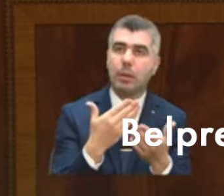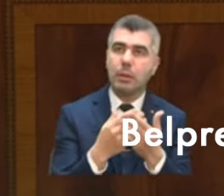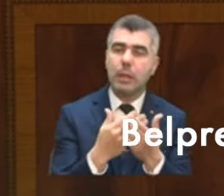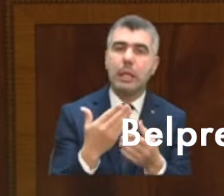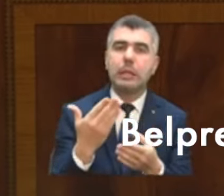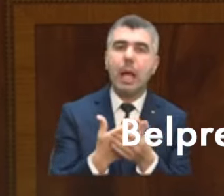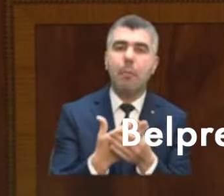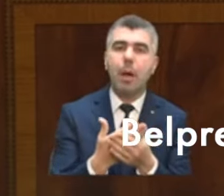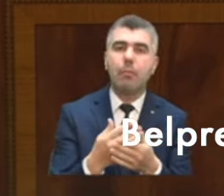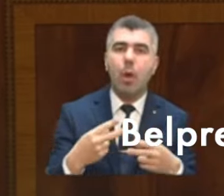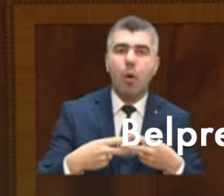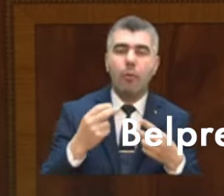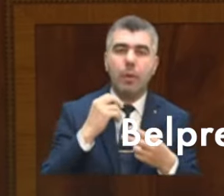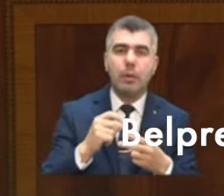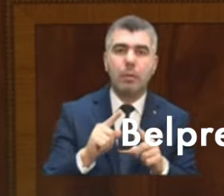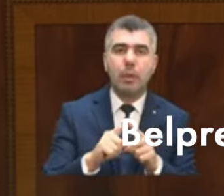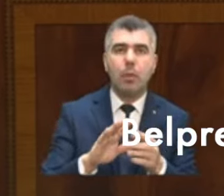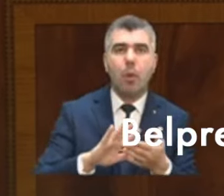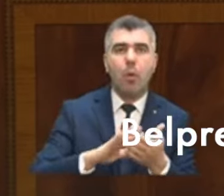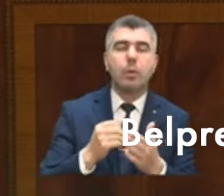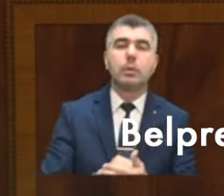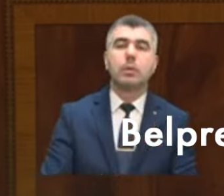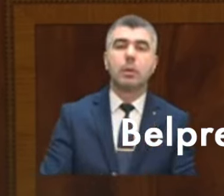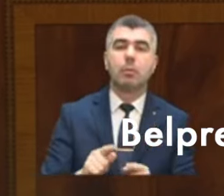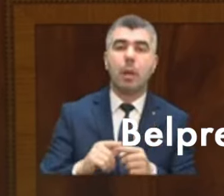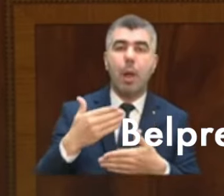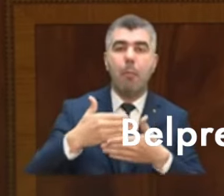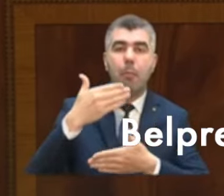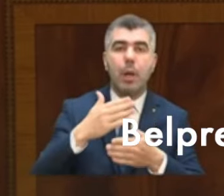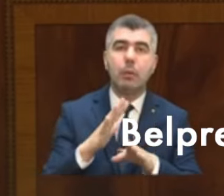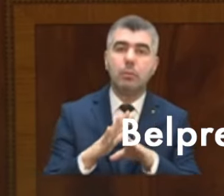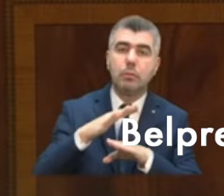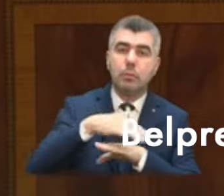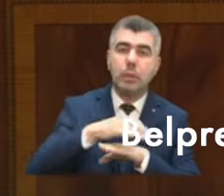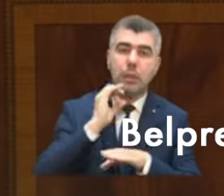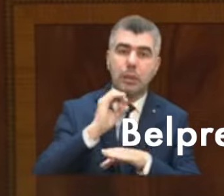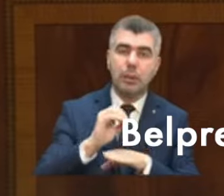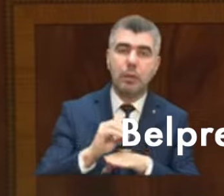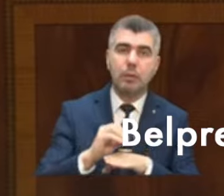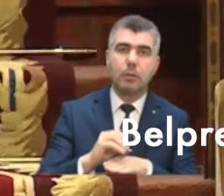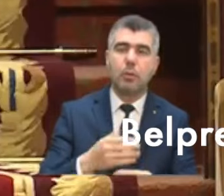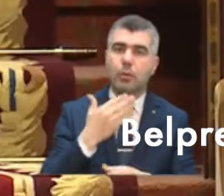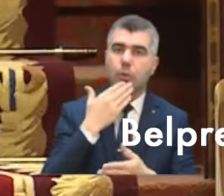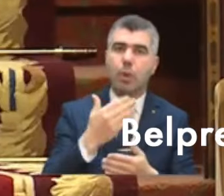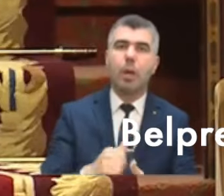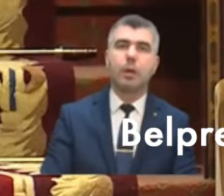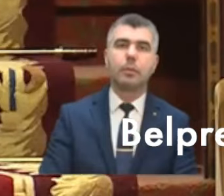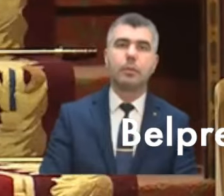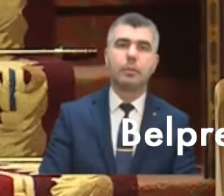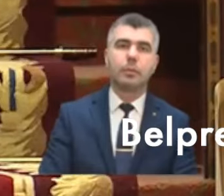تاخر اخراج الراسات الجدوى لبناء السدود خلال الفتره شكرا السيده النائبه انت التوقيت